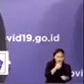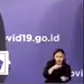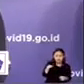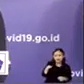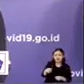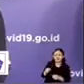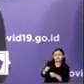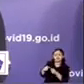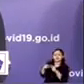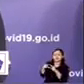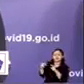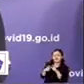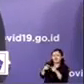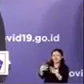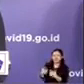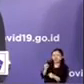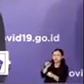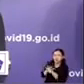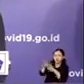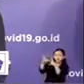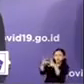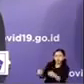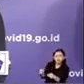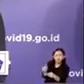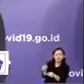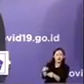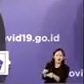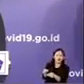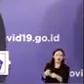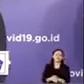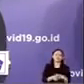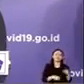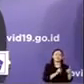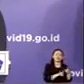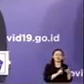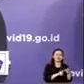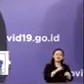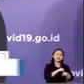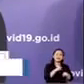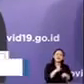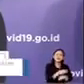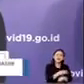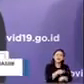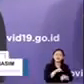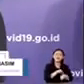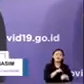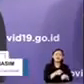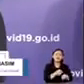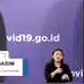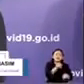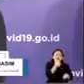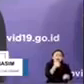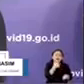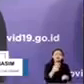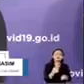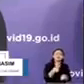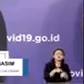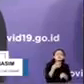virus sarscofitur tersebut kemudian yang ketiga kita mengecek efektifitas sampai seberapa lama efektivitas obat tersebut